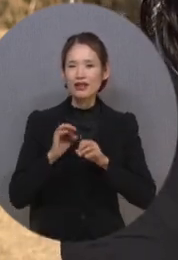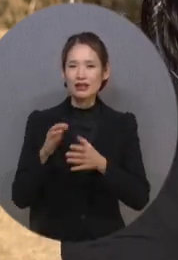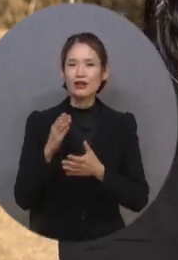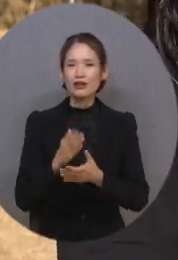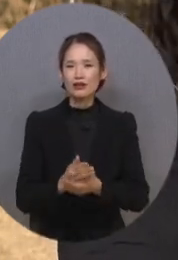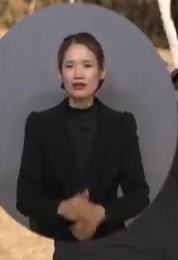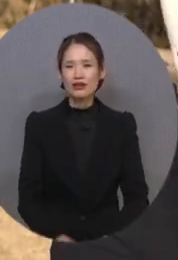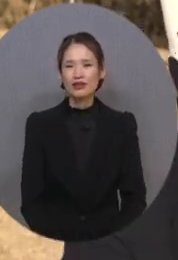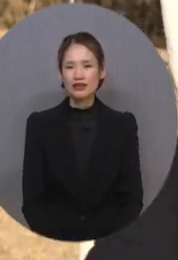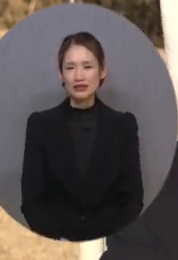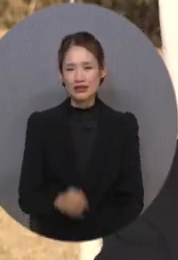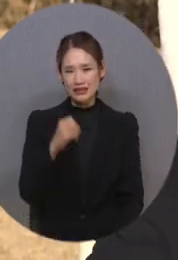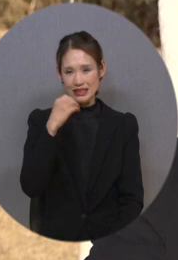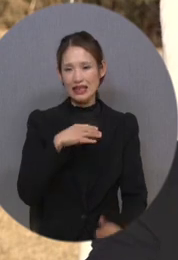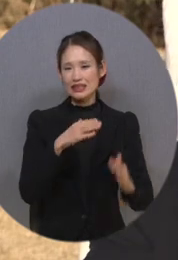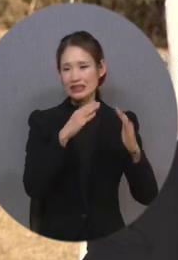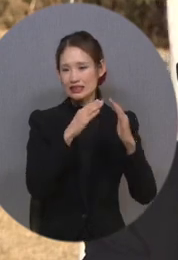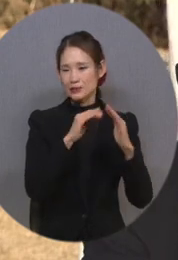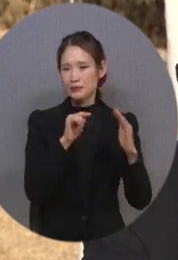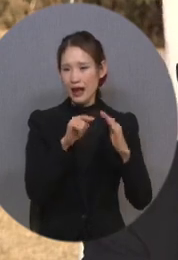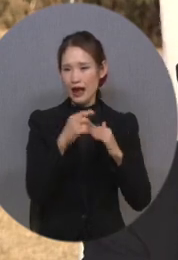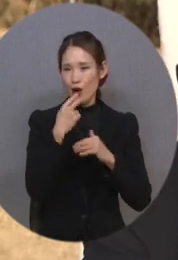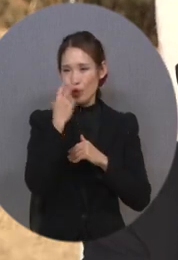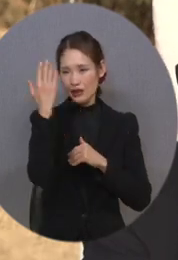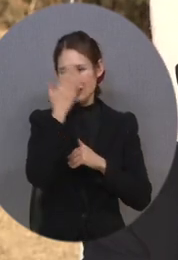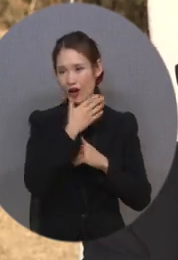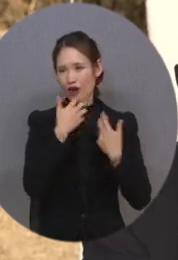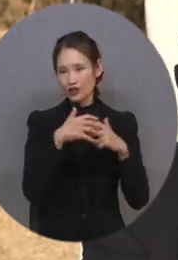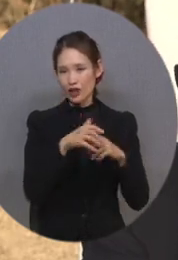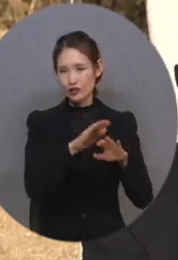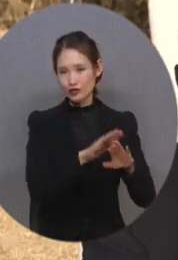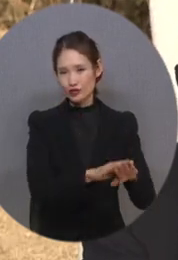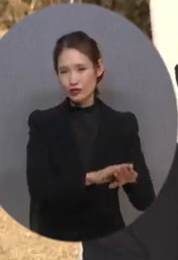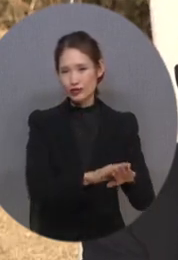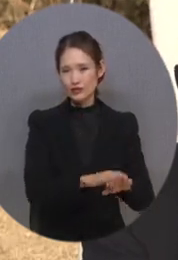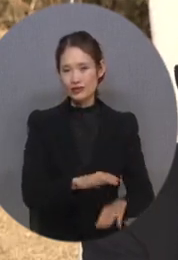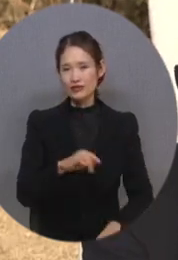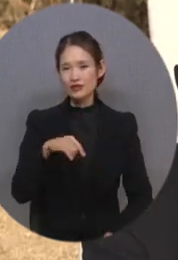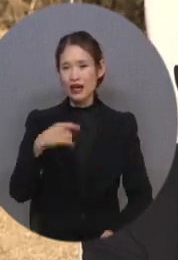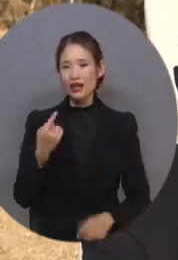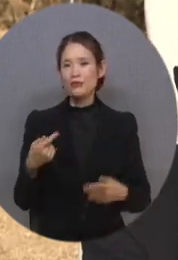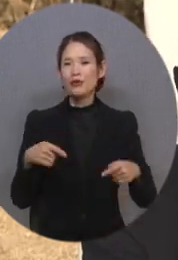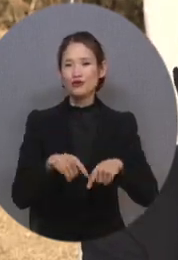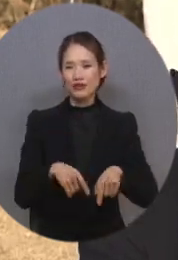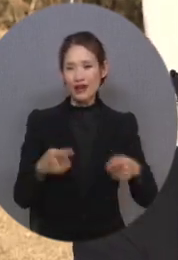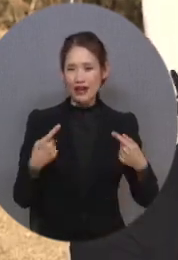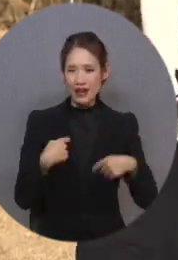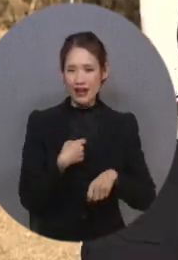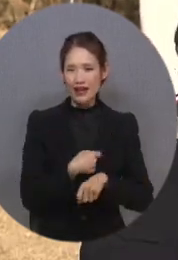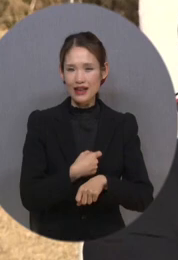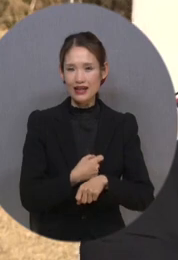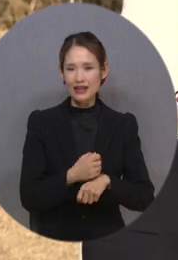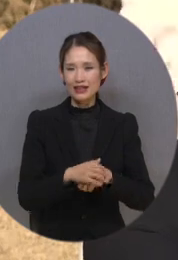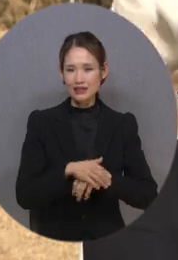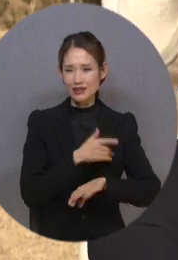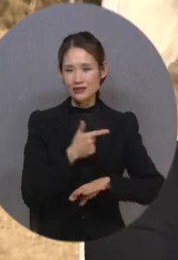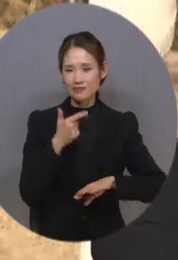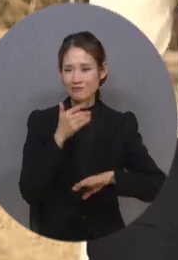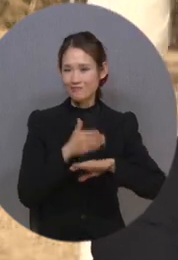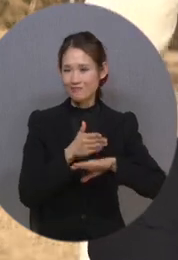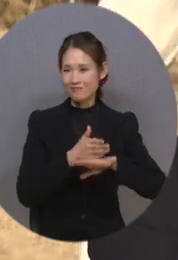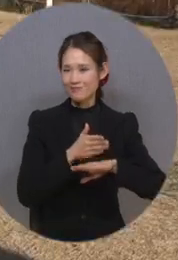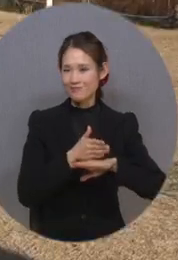네. 집에다가 네. 집에다가 그 공기청정기 두시고 다음에 우리 함께 합시다. 네. 아, 너무